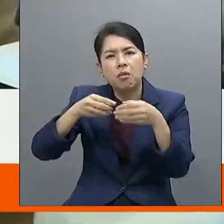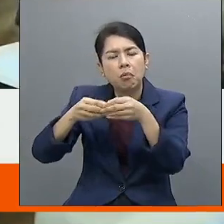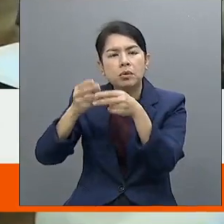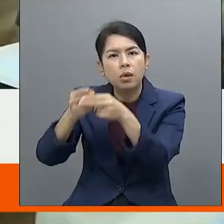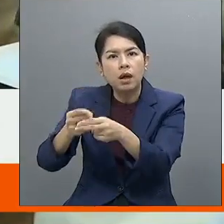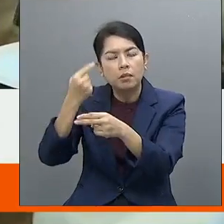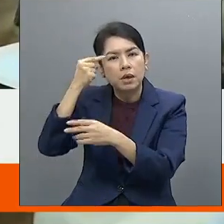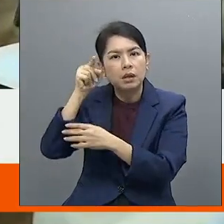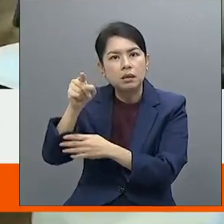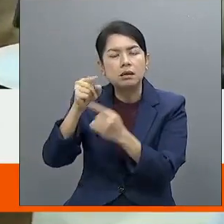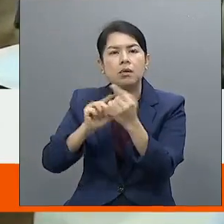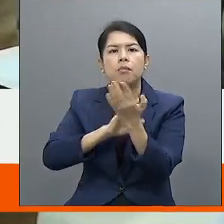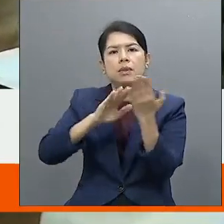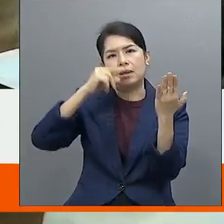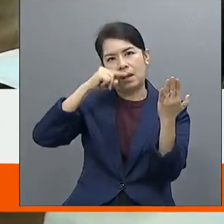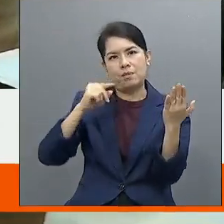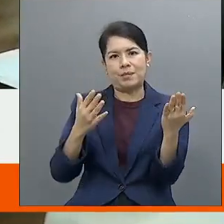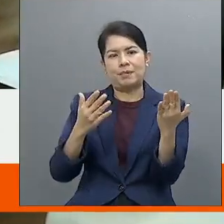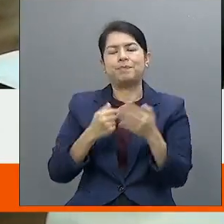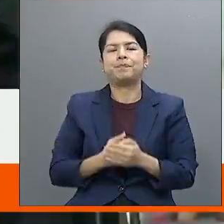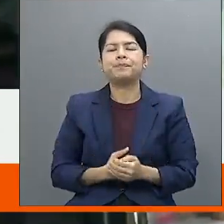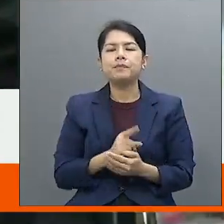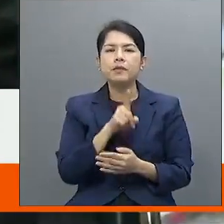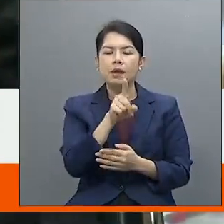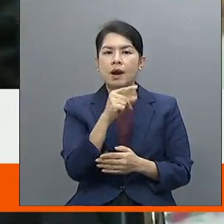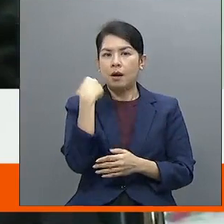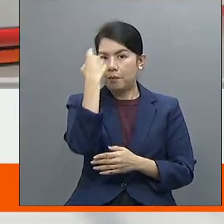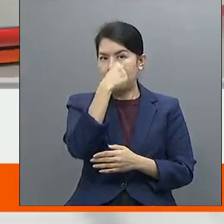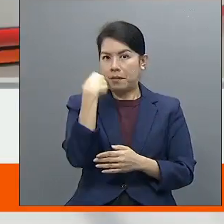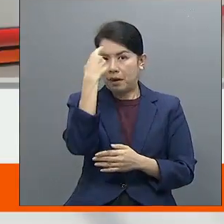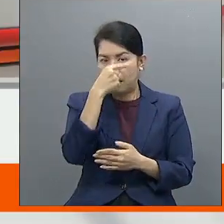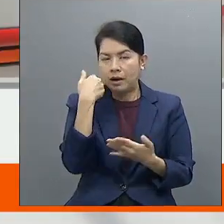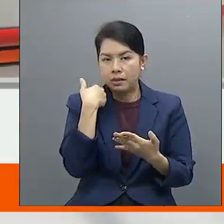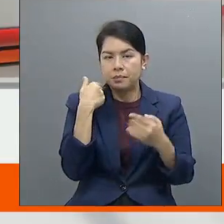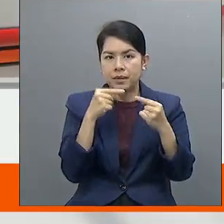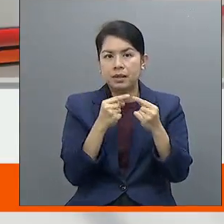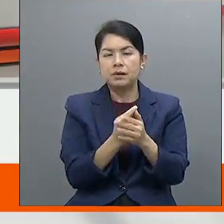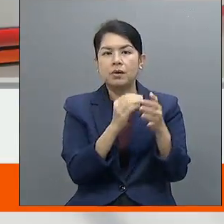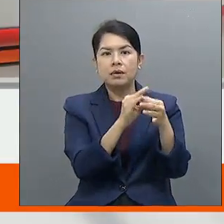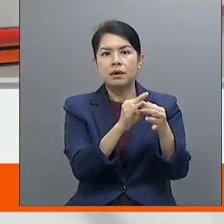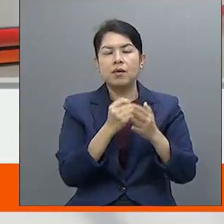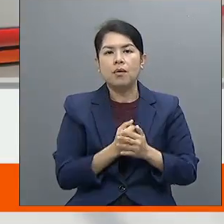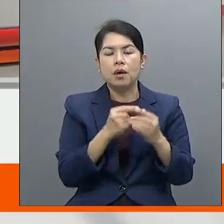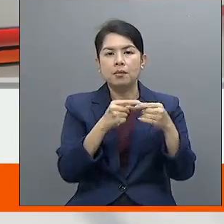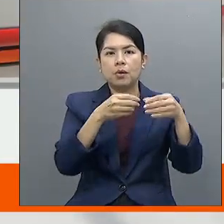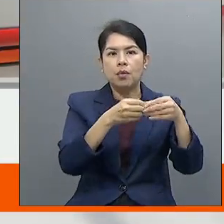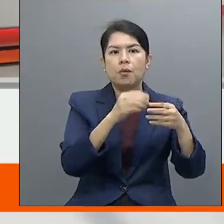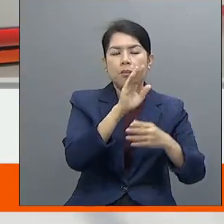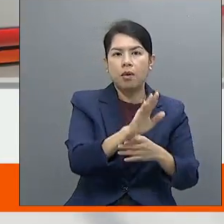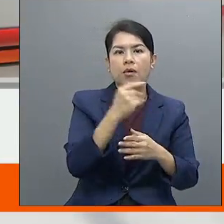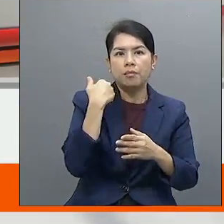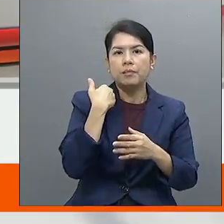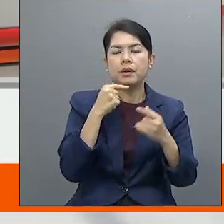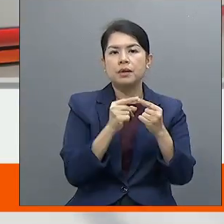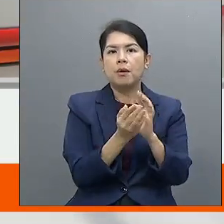าติส่วนรวม ค่ะอาจารย์คิดว่าใครน่าจะเป็นตัวพลิกเกมที่ทำให้เงื่อนไขของทั้งสองพรรคมันหาจุดลงตัว